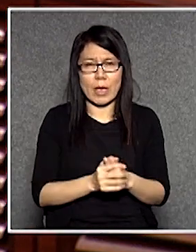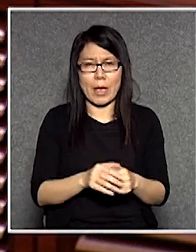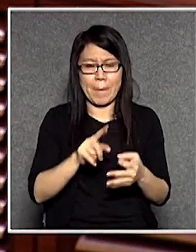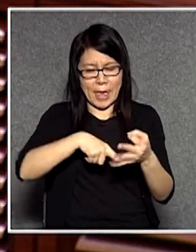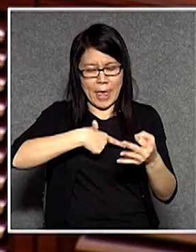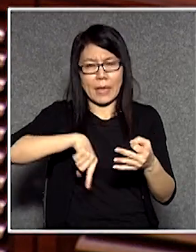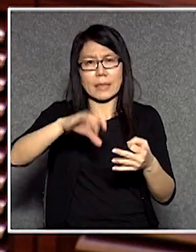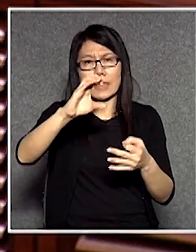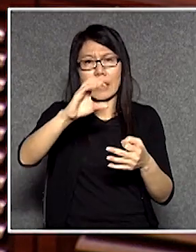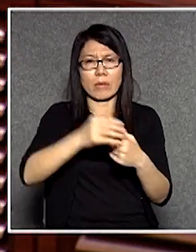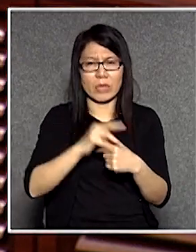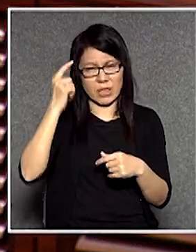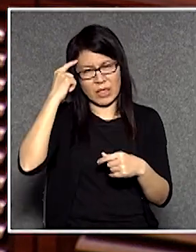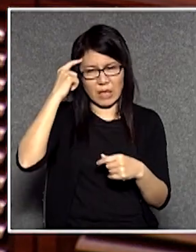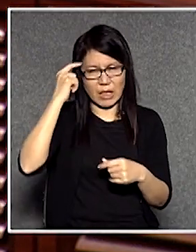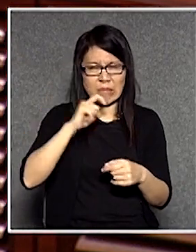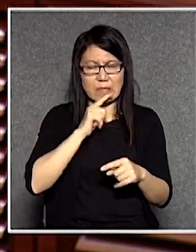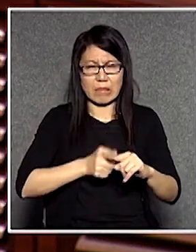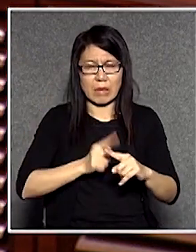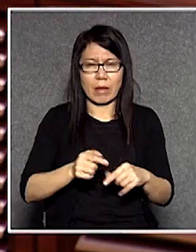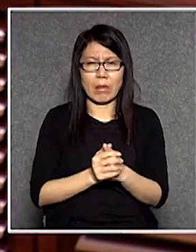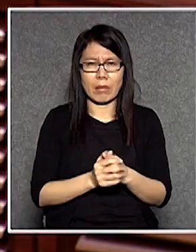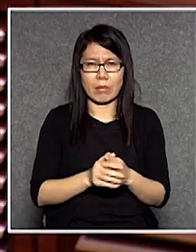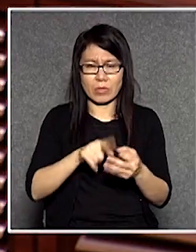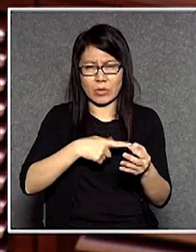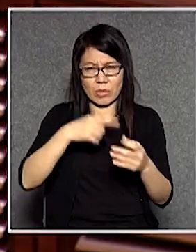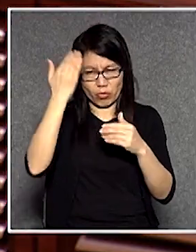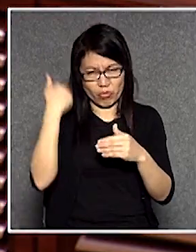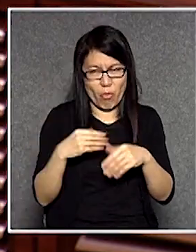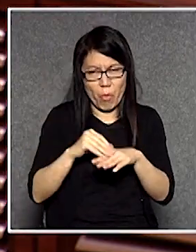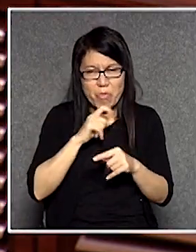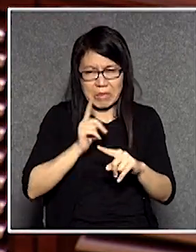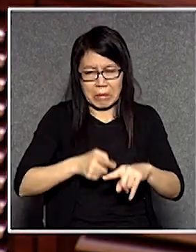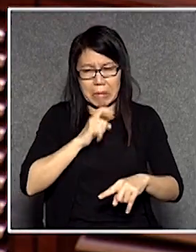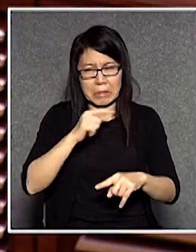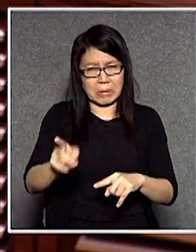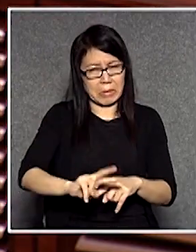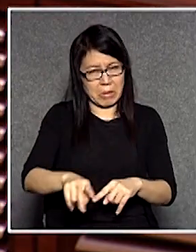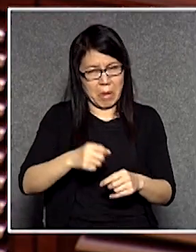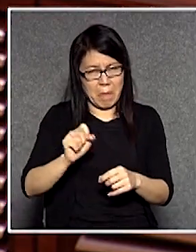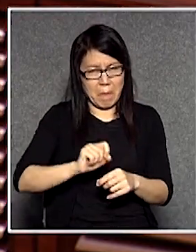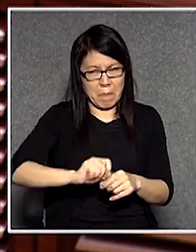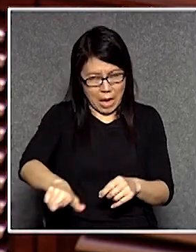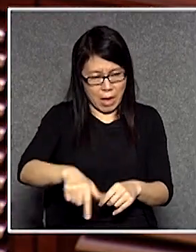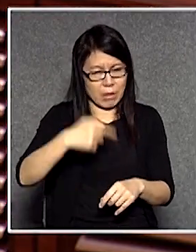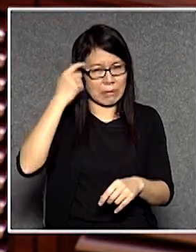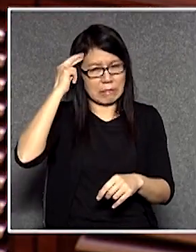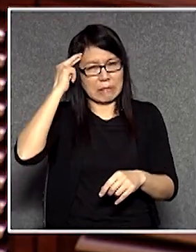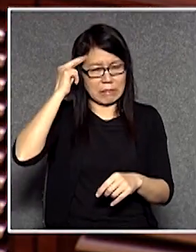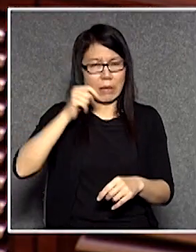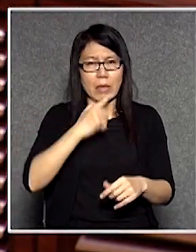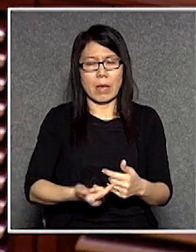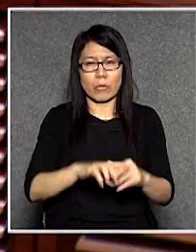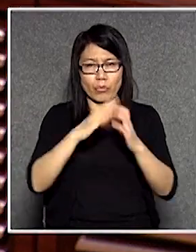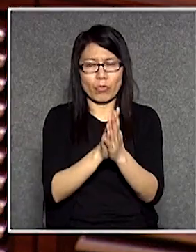他的精神狀態真的比你長毛更大問題啊！他居然建議將總